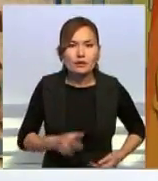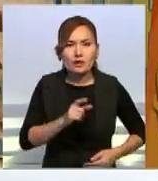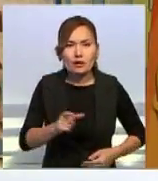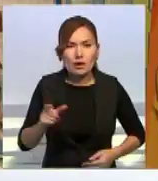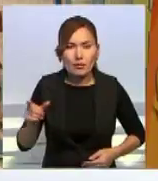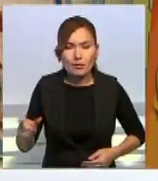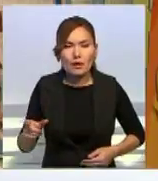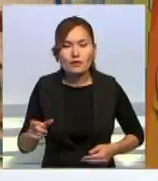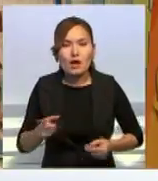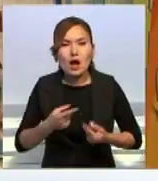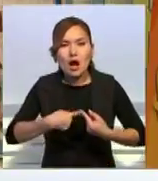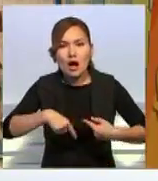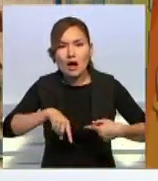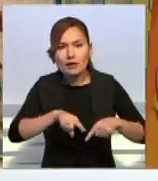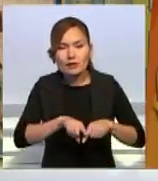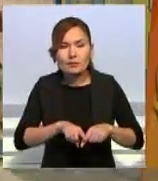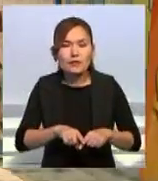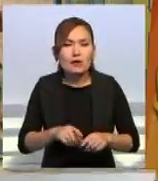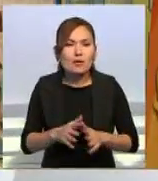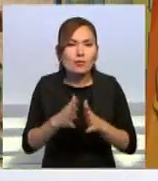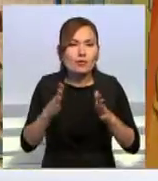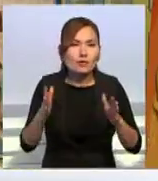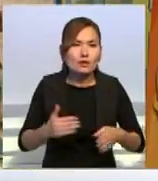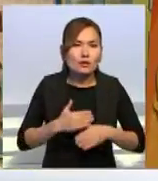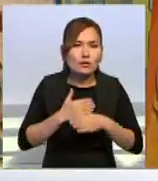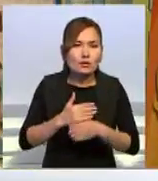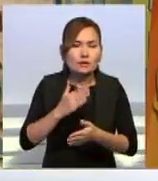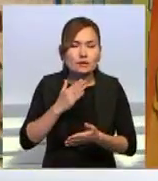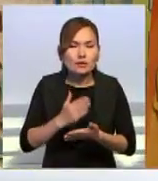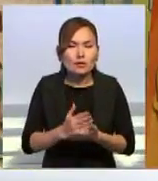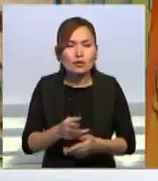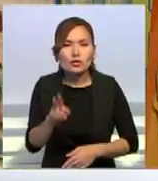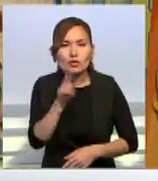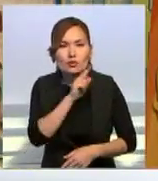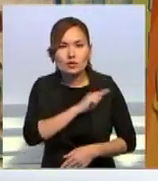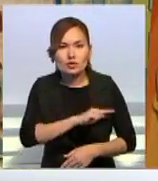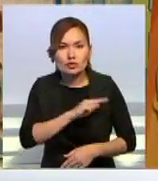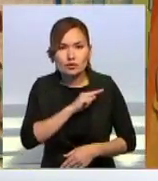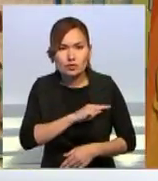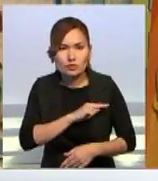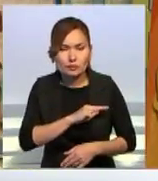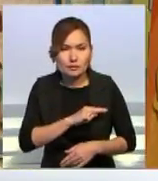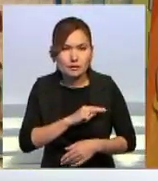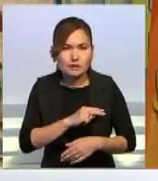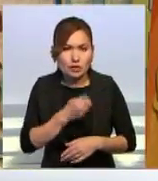ұйымдардың рөлін арттыру, оның маңызын жете түсінуіне ықпал ету.